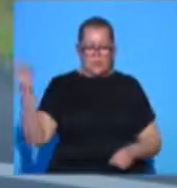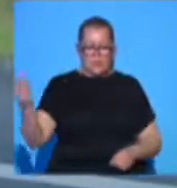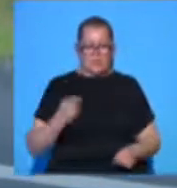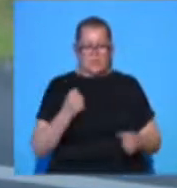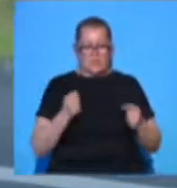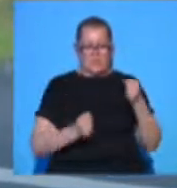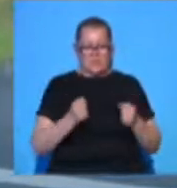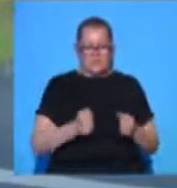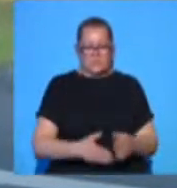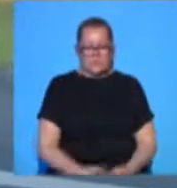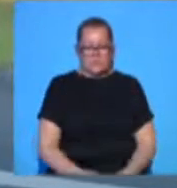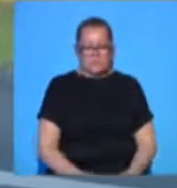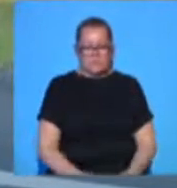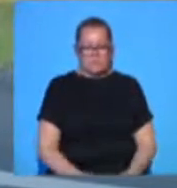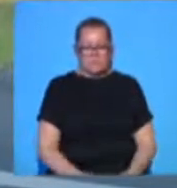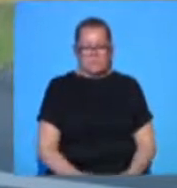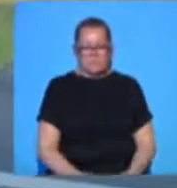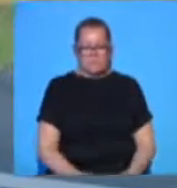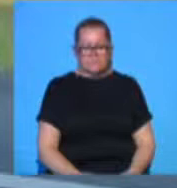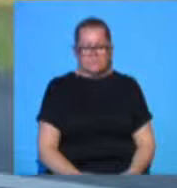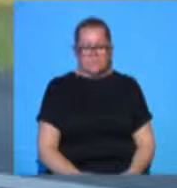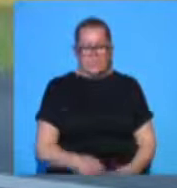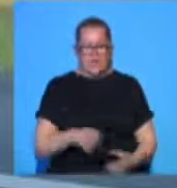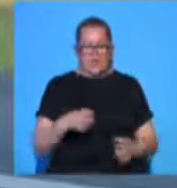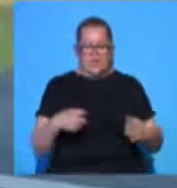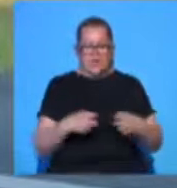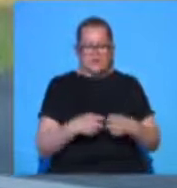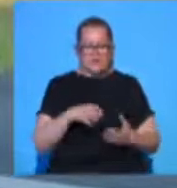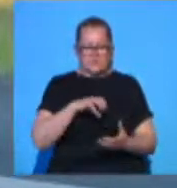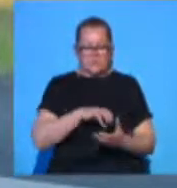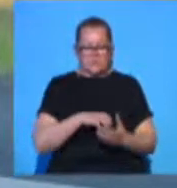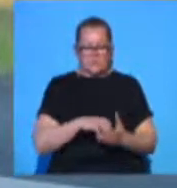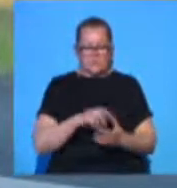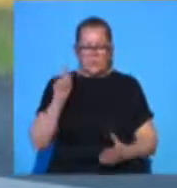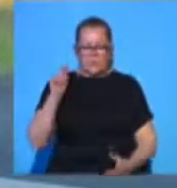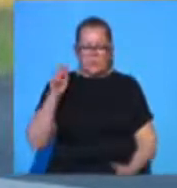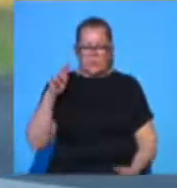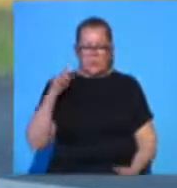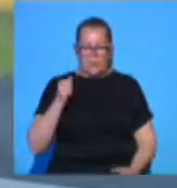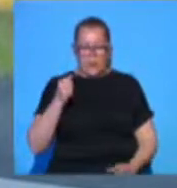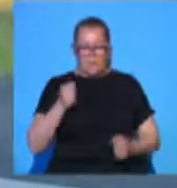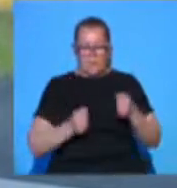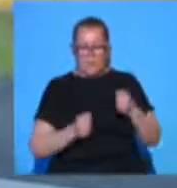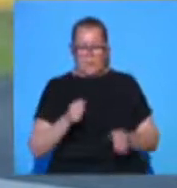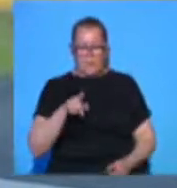acțiune rutier, produs între un autotren și un antemergător de un transport,